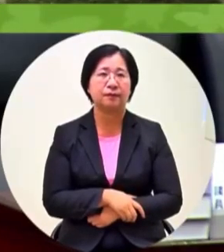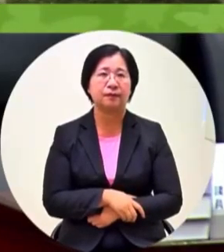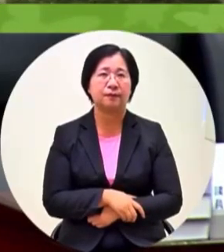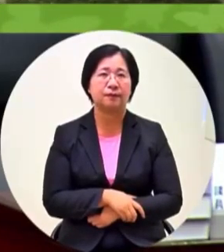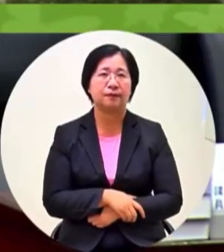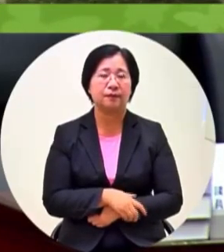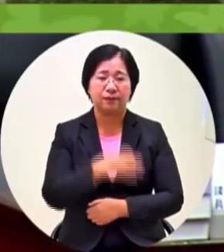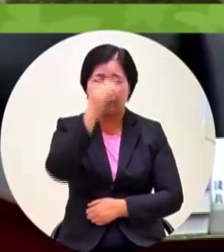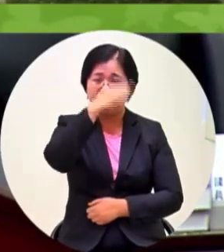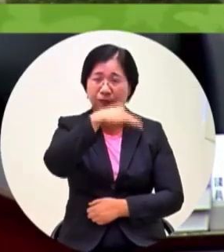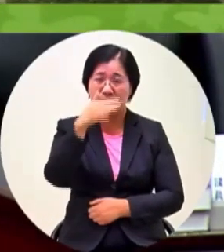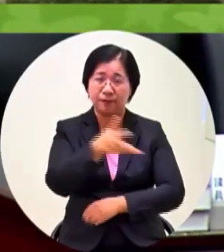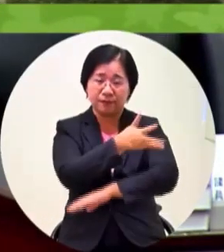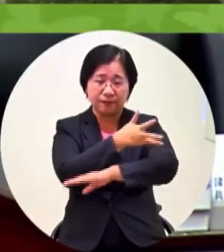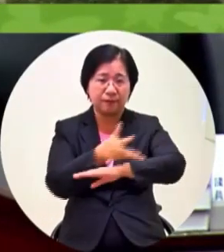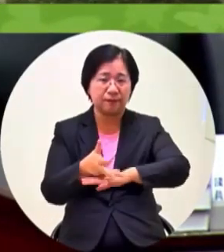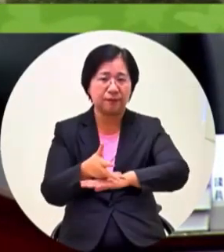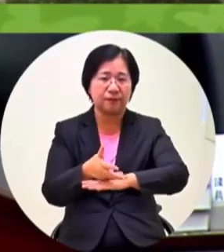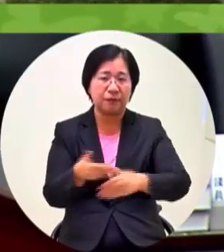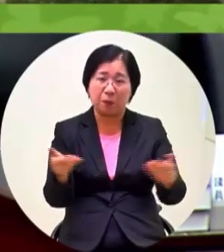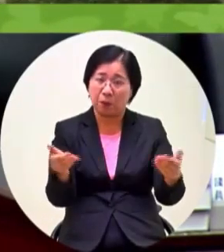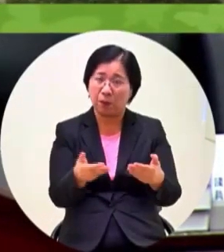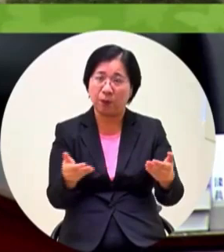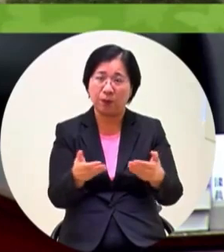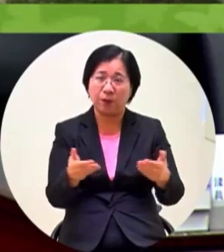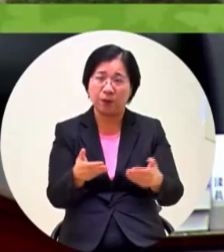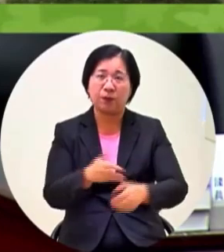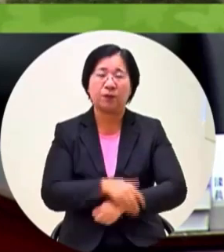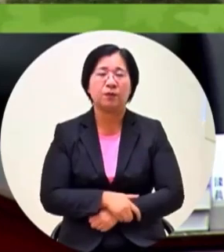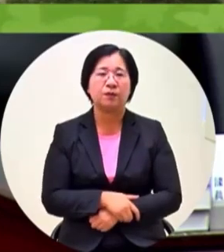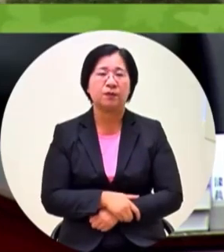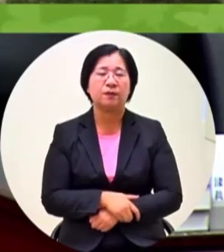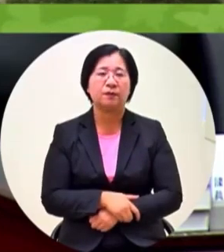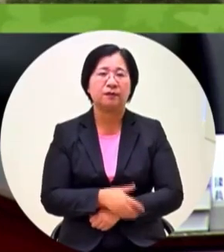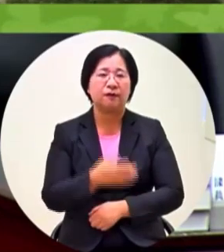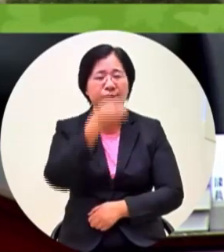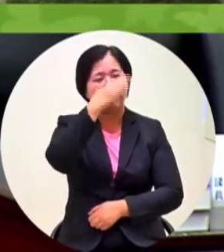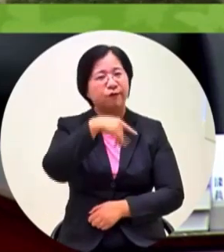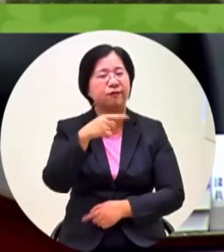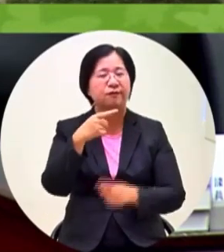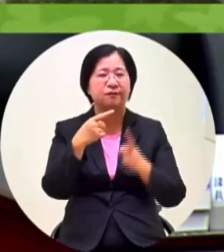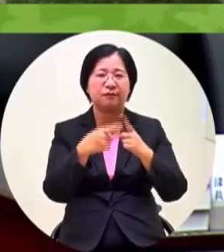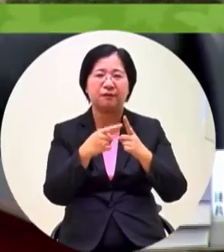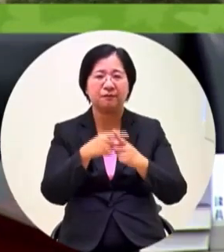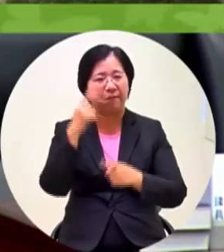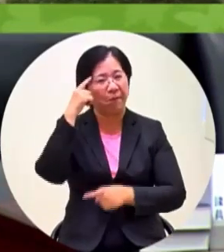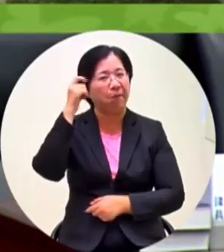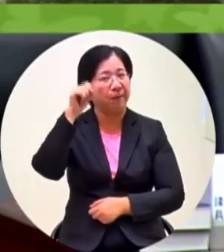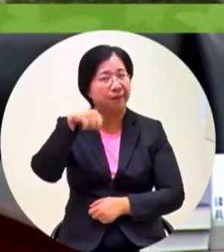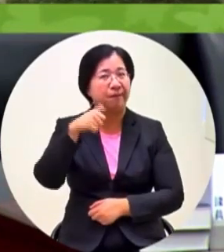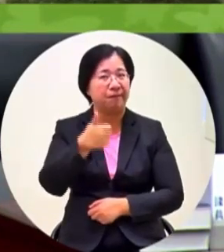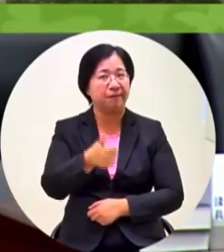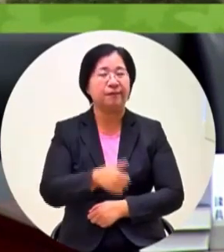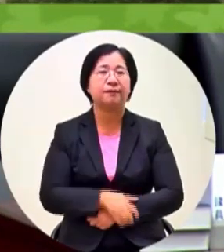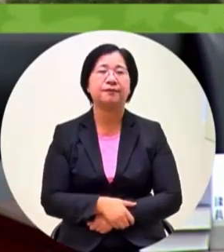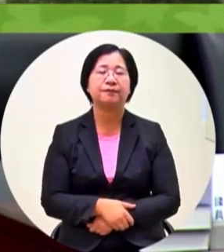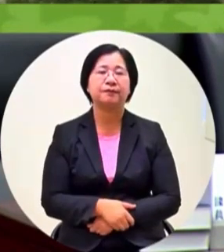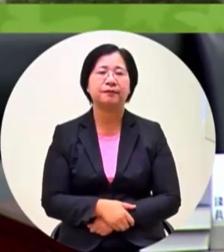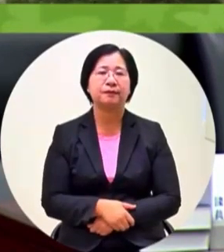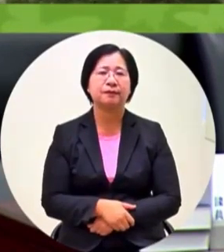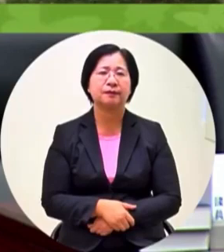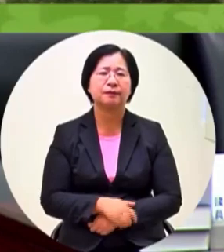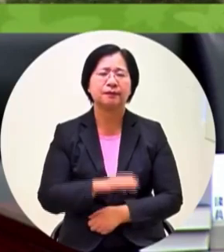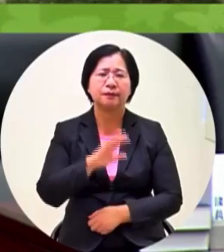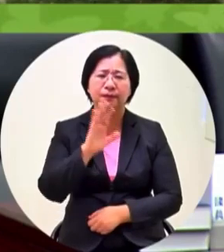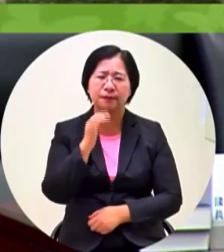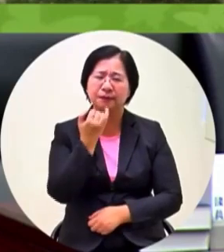凤山溪整治甲，予咱的凤山人会当正肯定。但是有可能